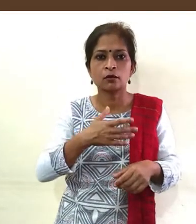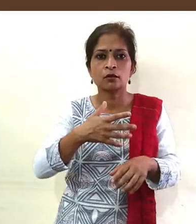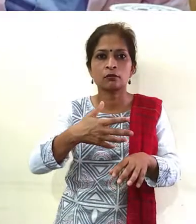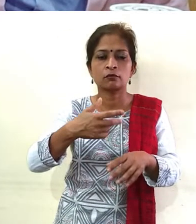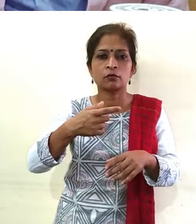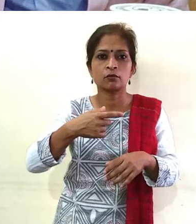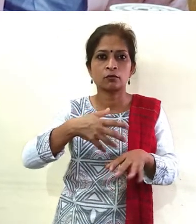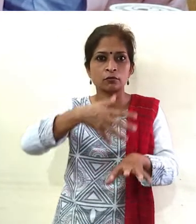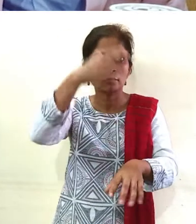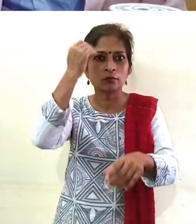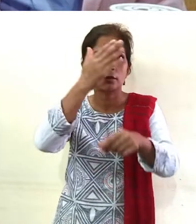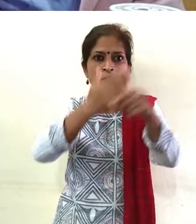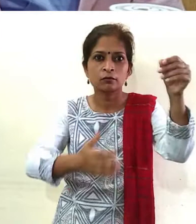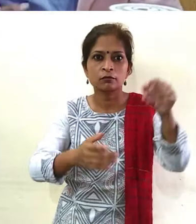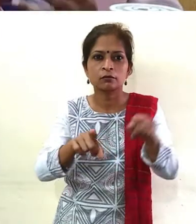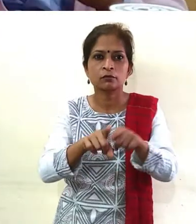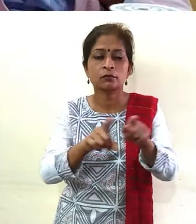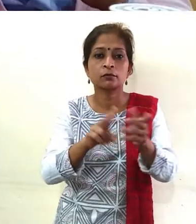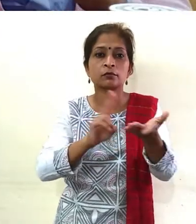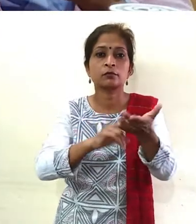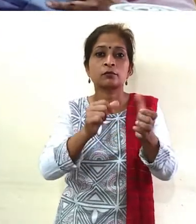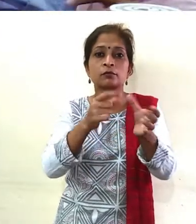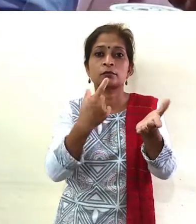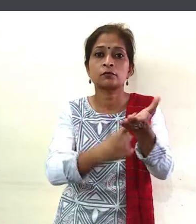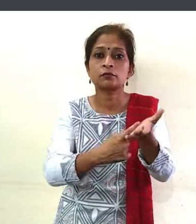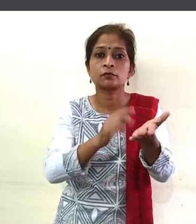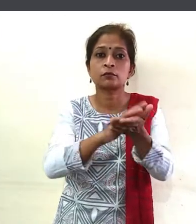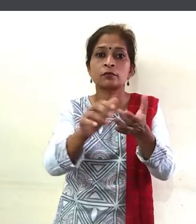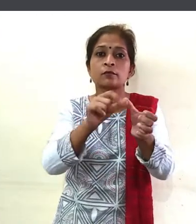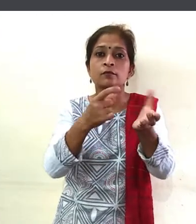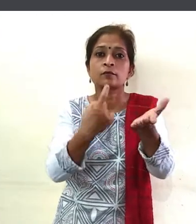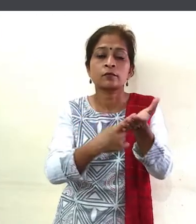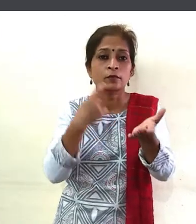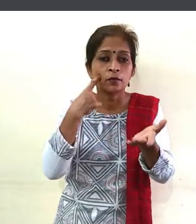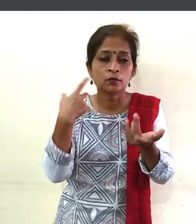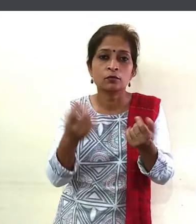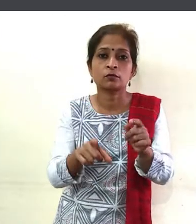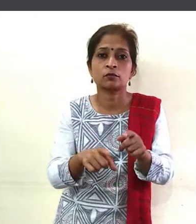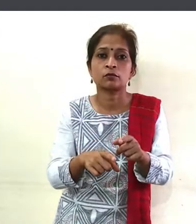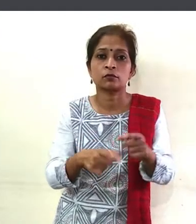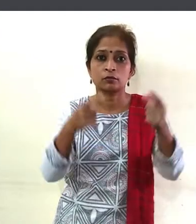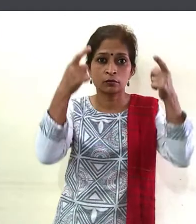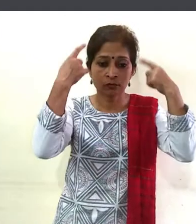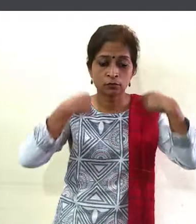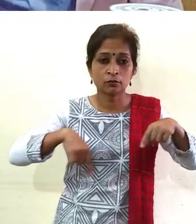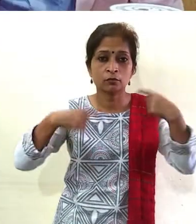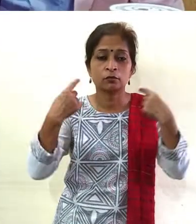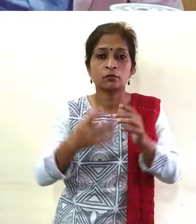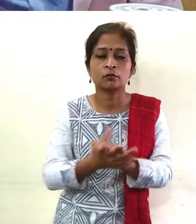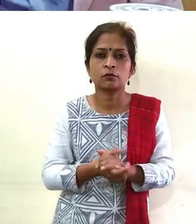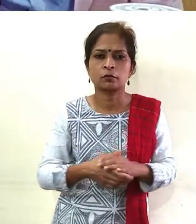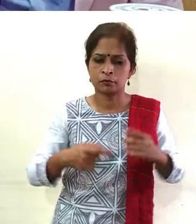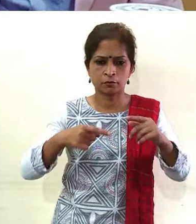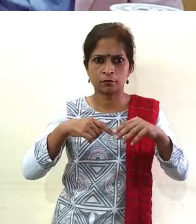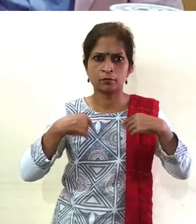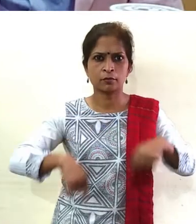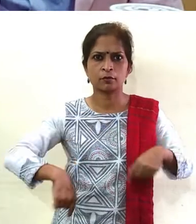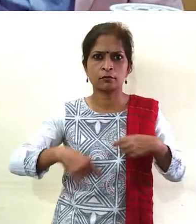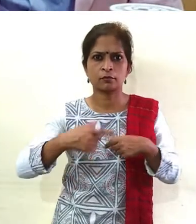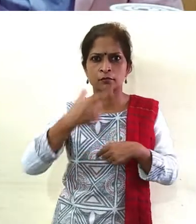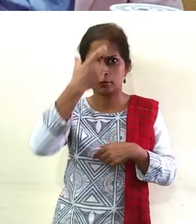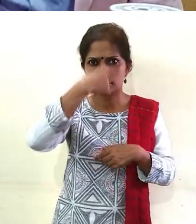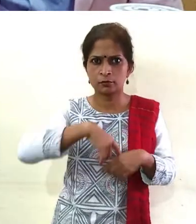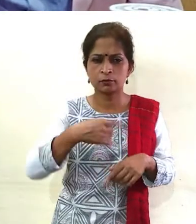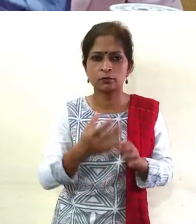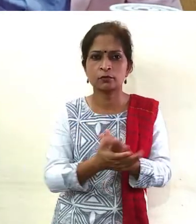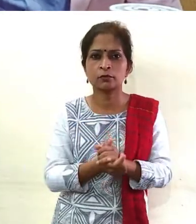मनुष्य नरहरि के रूप में आते हैं और संहार करते हैं हिरण्य। नरहरि, नर का मतलब मनुष्य,